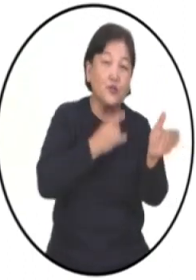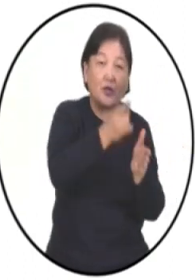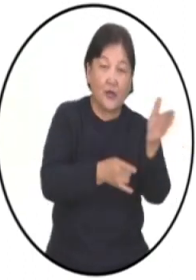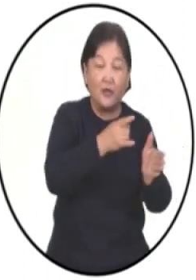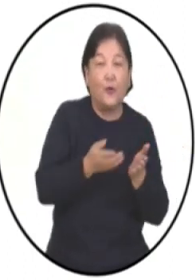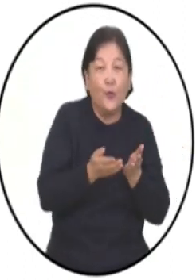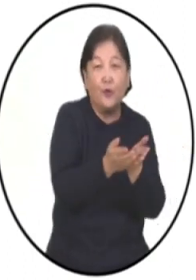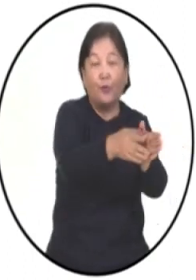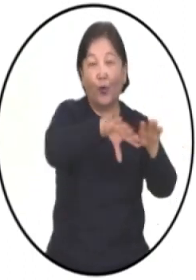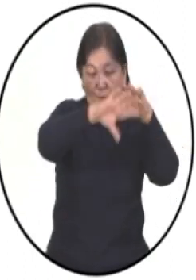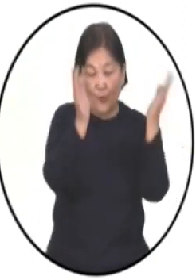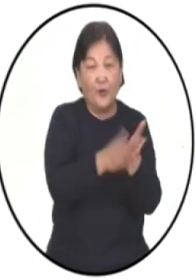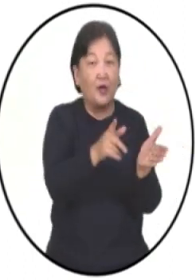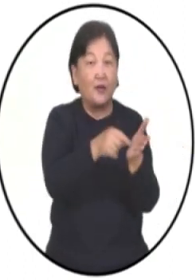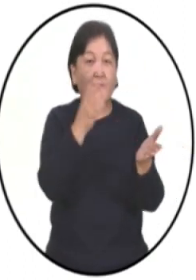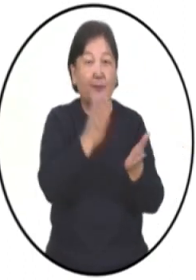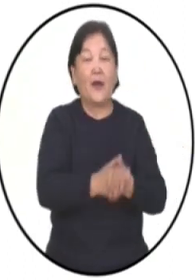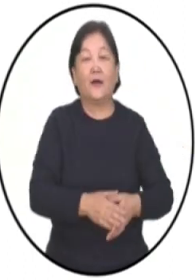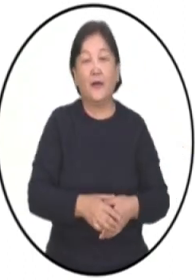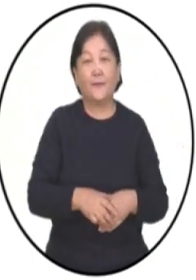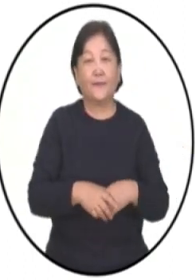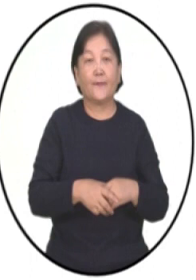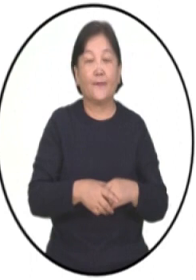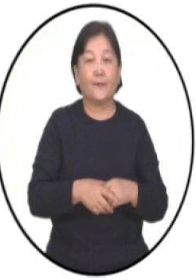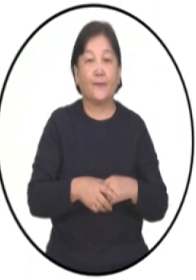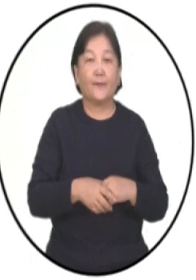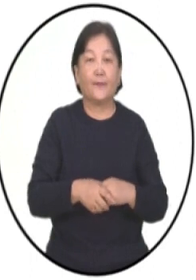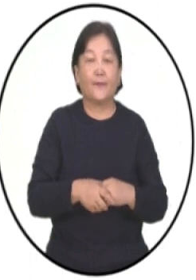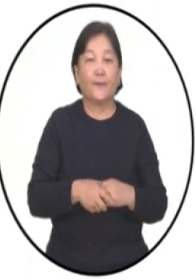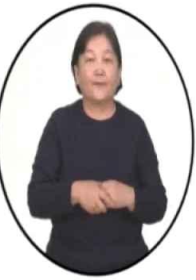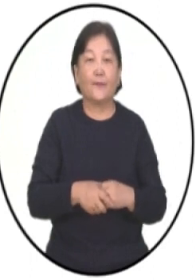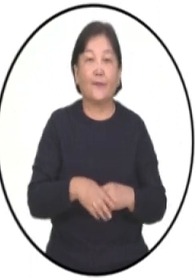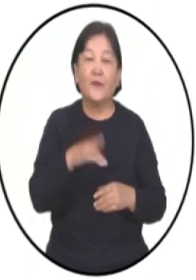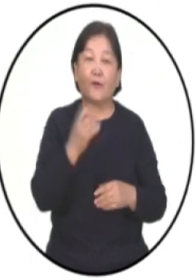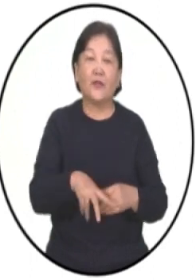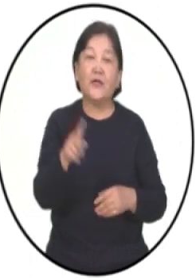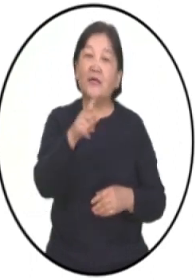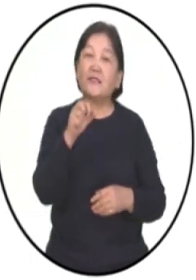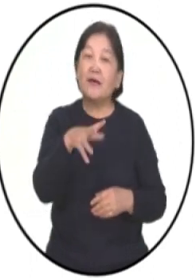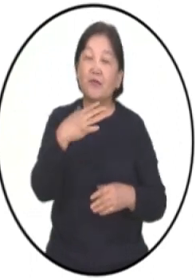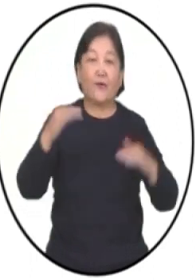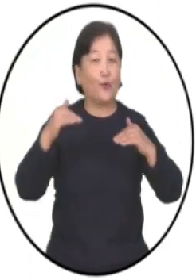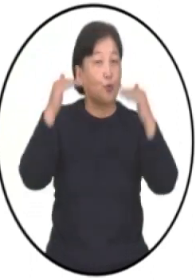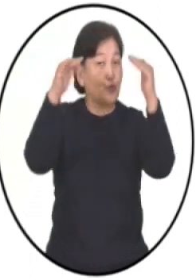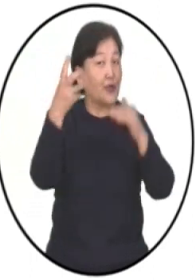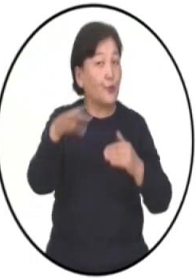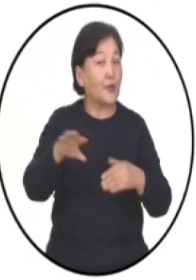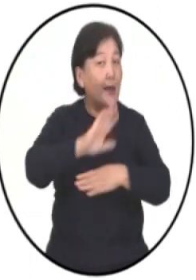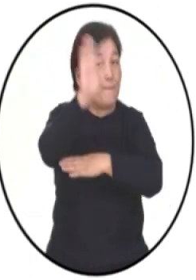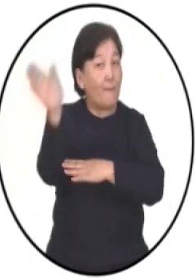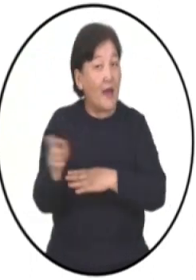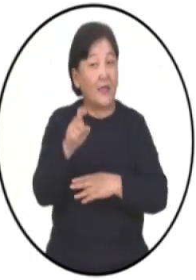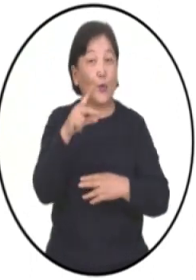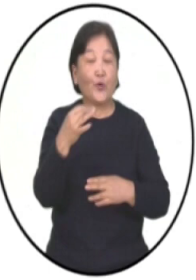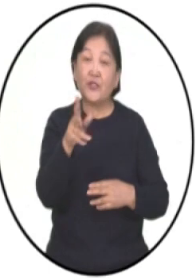хөрс, дуу, чимээ, бохирдол гэсэн ийм зүйлүүдийг оруулж ирдэг юм байна. Тэгвэл зам тээврийг хөгжүүлэхэд байгалийн хүчин зүйлс ихэнх нөлөө